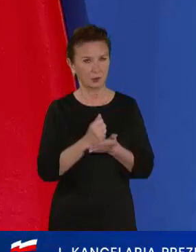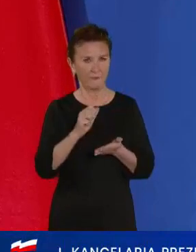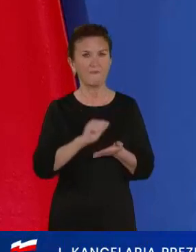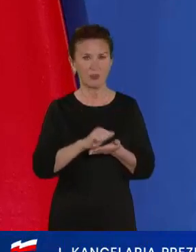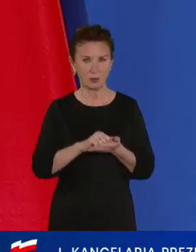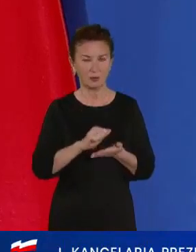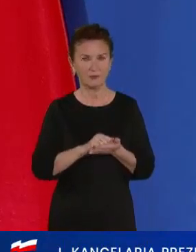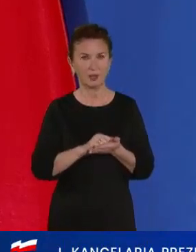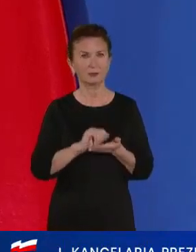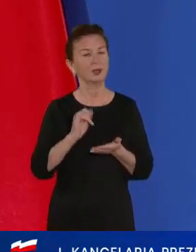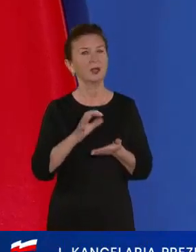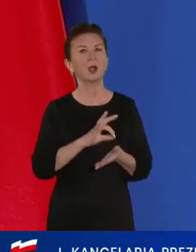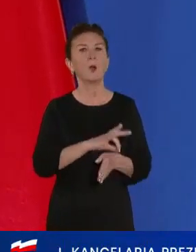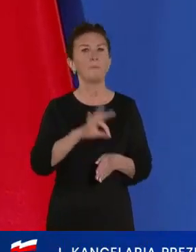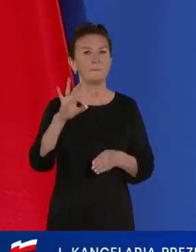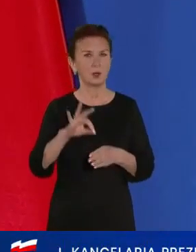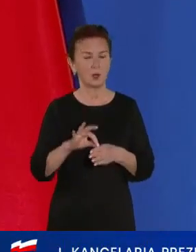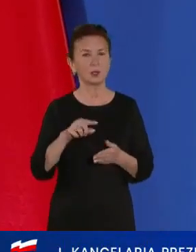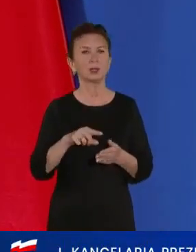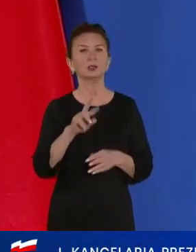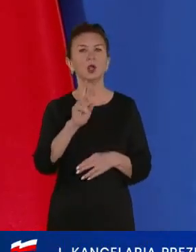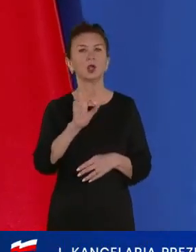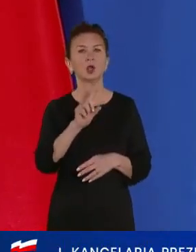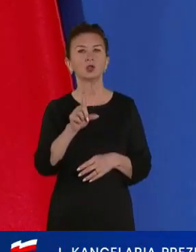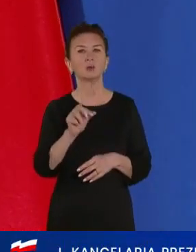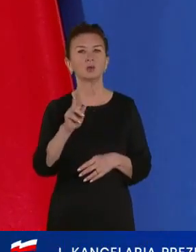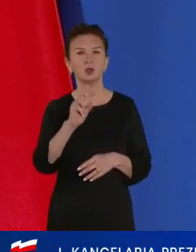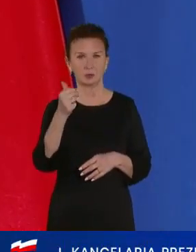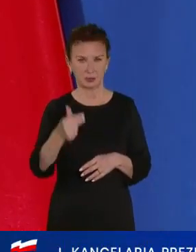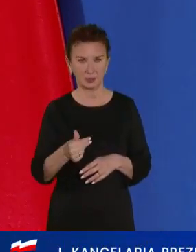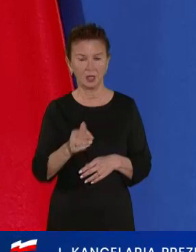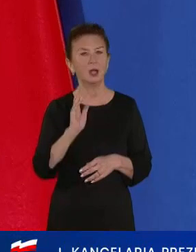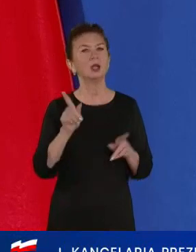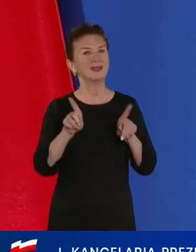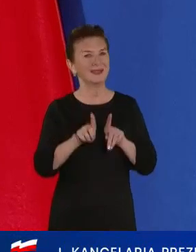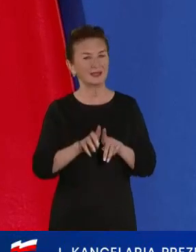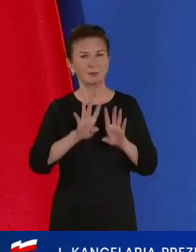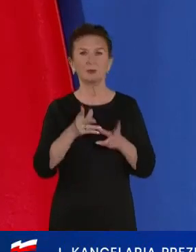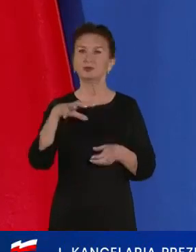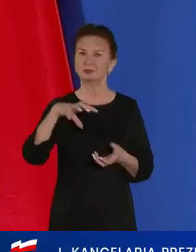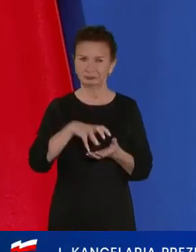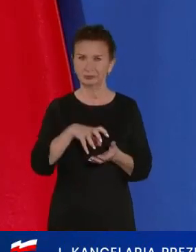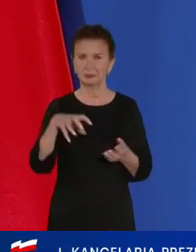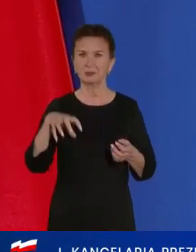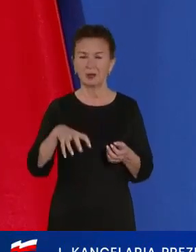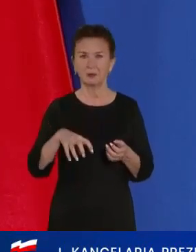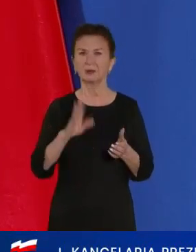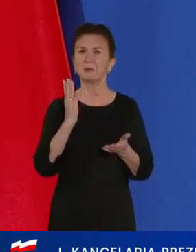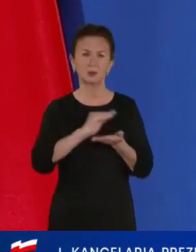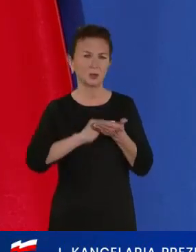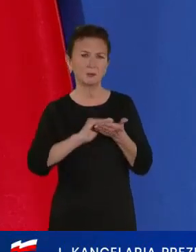i nie tylko w tym zakresie, bo również zaprezentujemy cały pakiet rozporządzeń, który zawiera